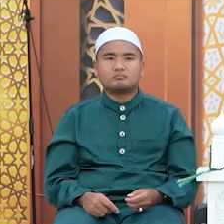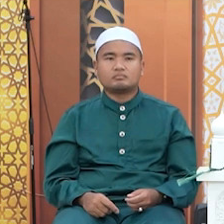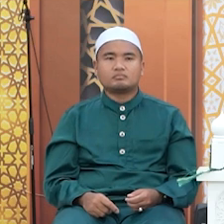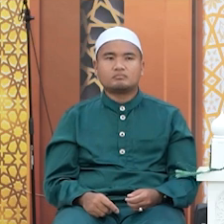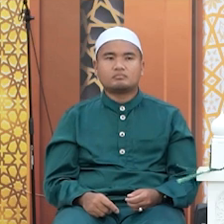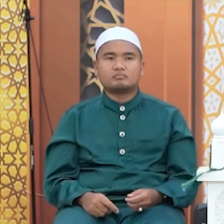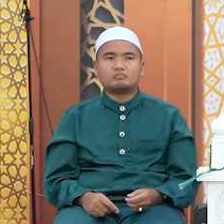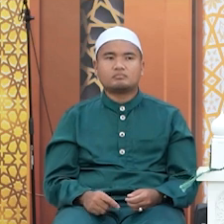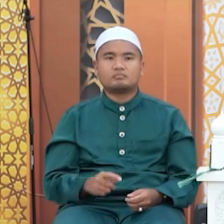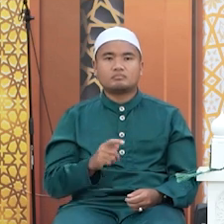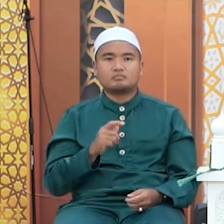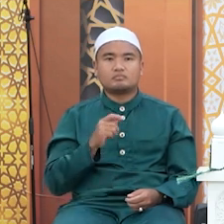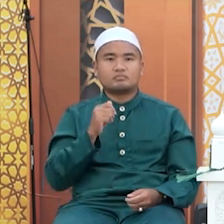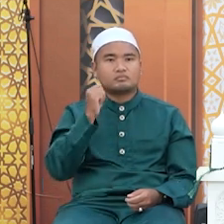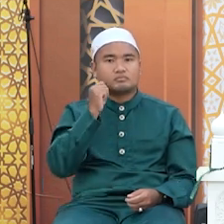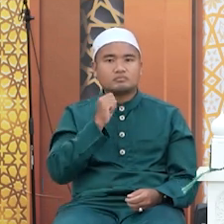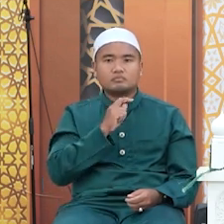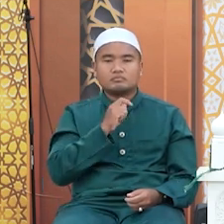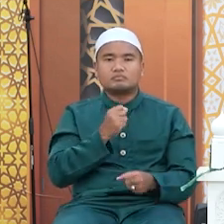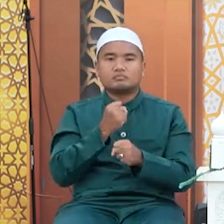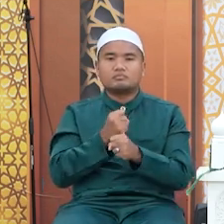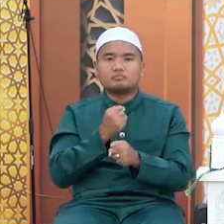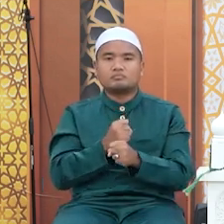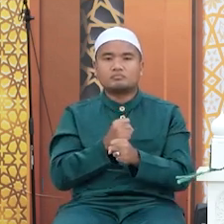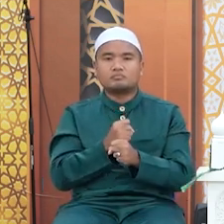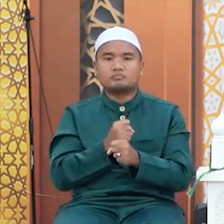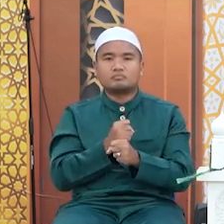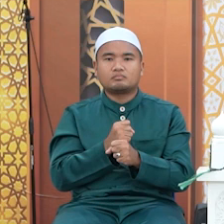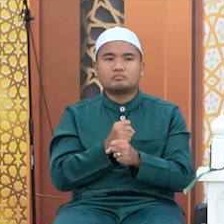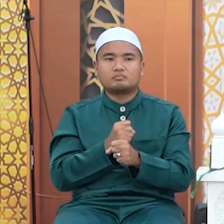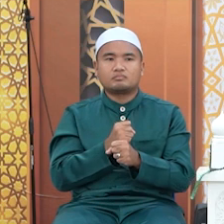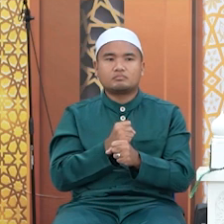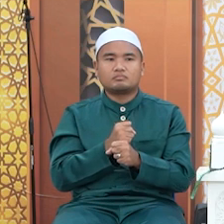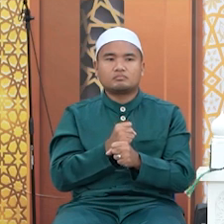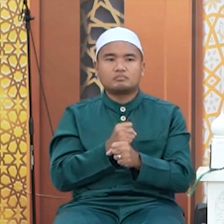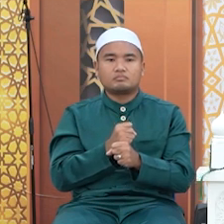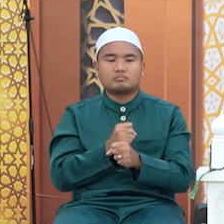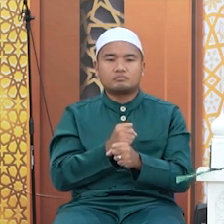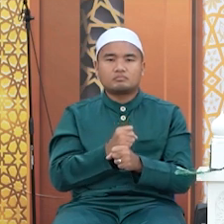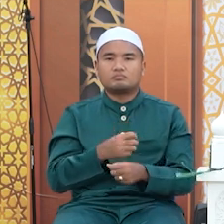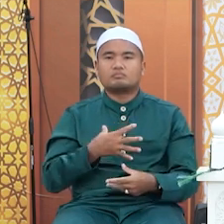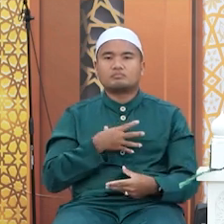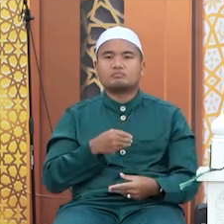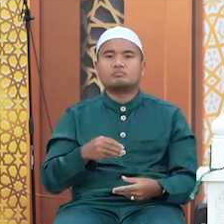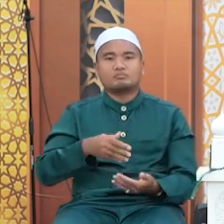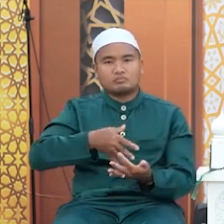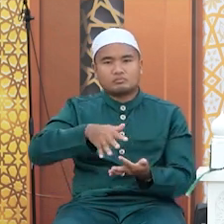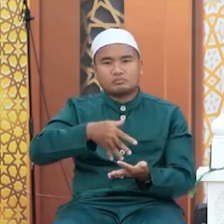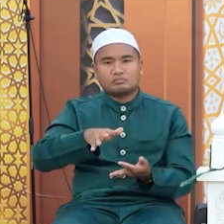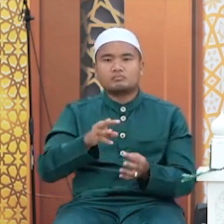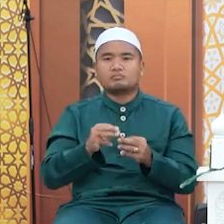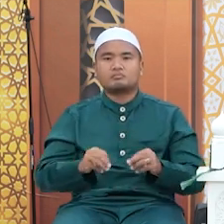Makcik ni kerjanya kadang-kadang duduk dalam masjid tu, duduk bersih masjid. Nyapu apa yang sesuai dengan kemah.